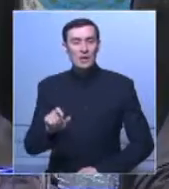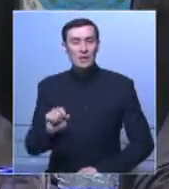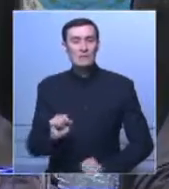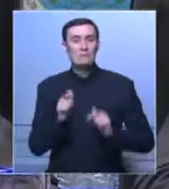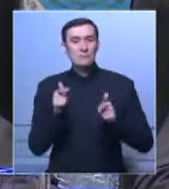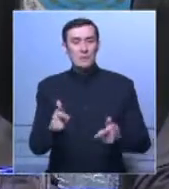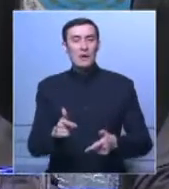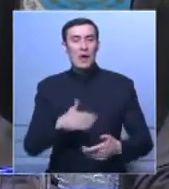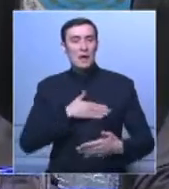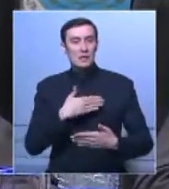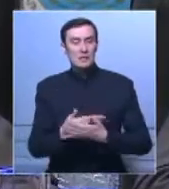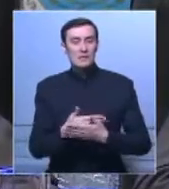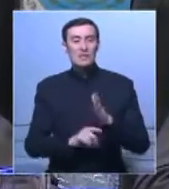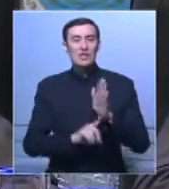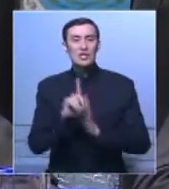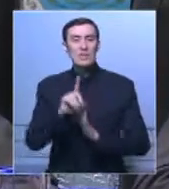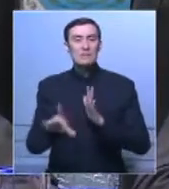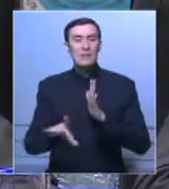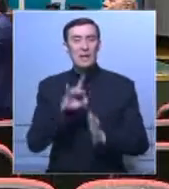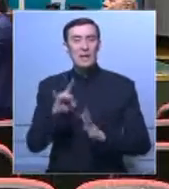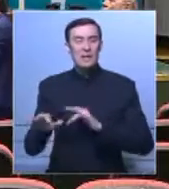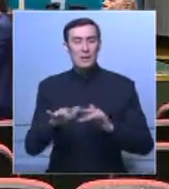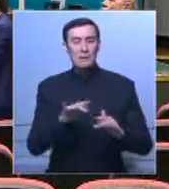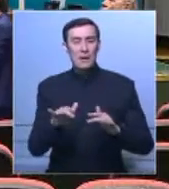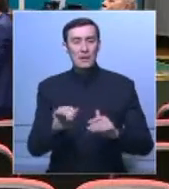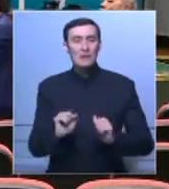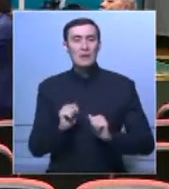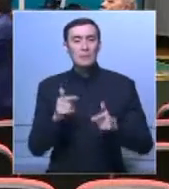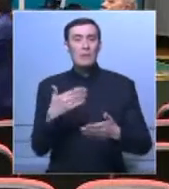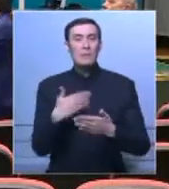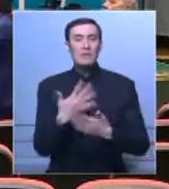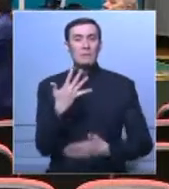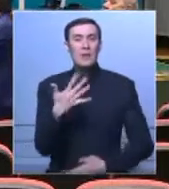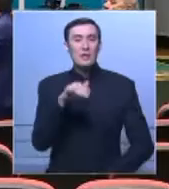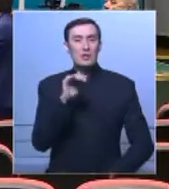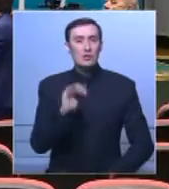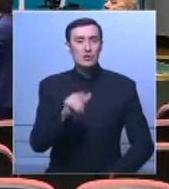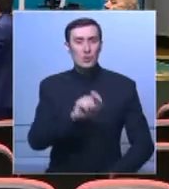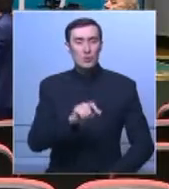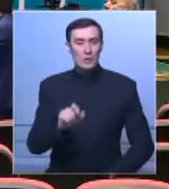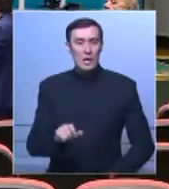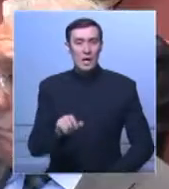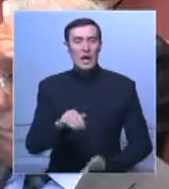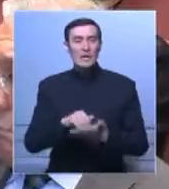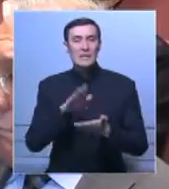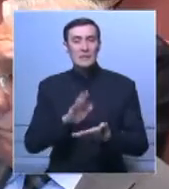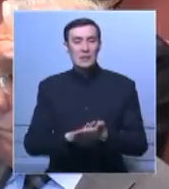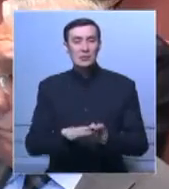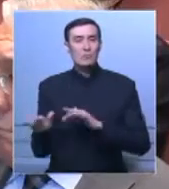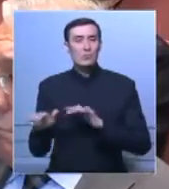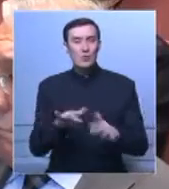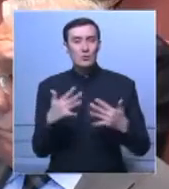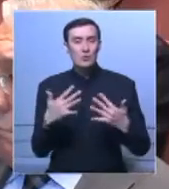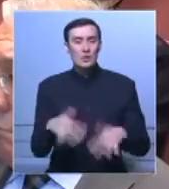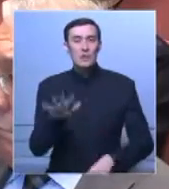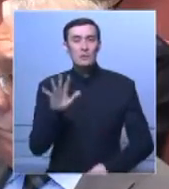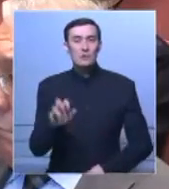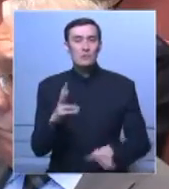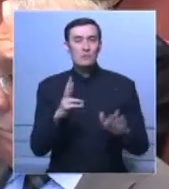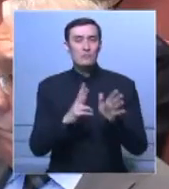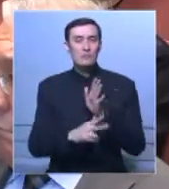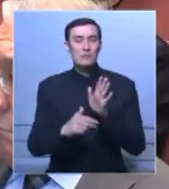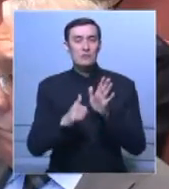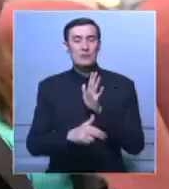баллотируются активно. С начала избирательной кампании выдвинуто почти 5000 претендентов. Регистрацию прошли 568